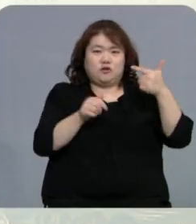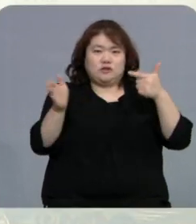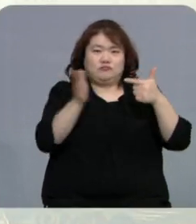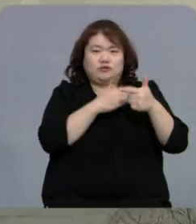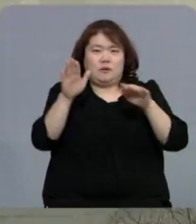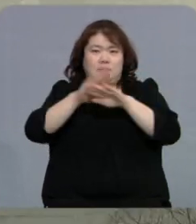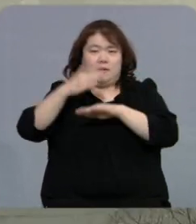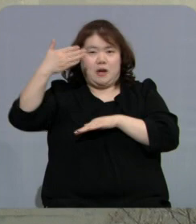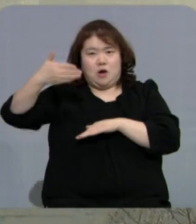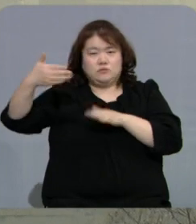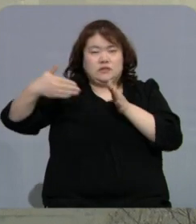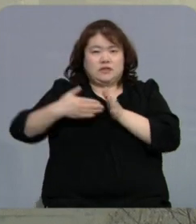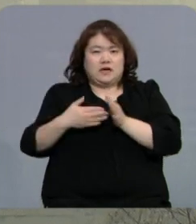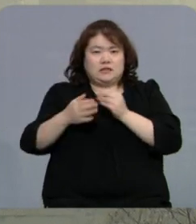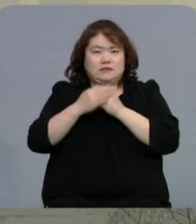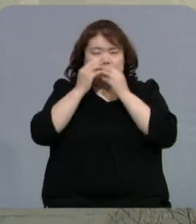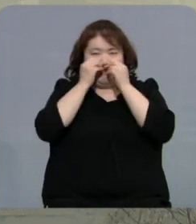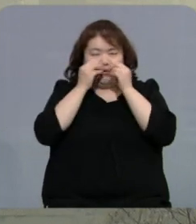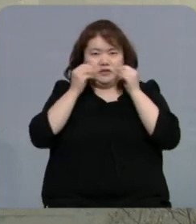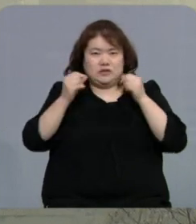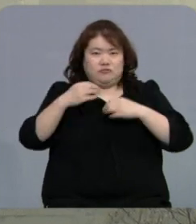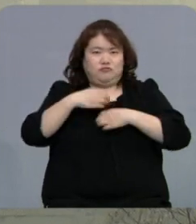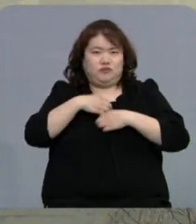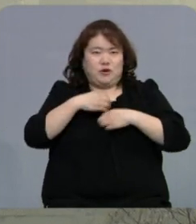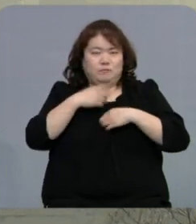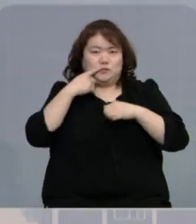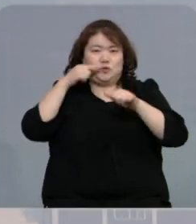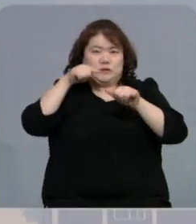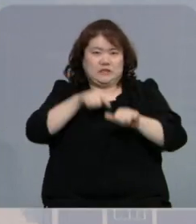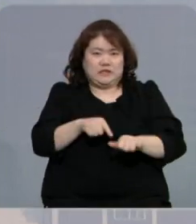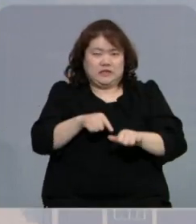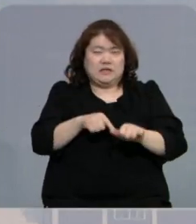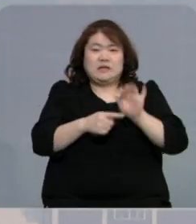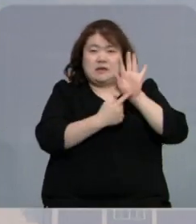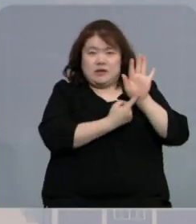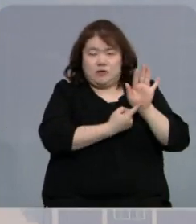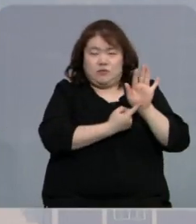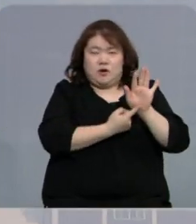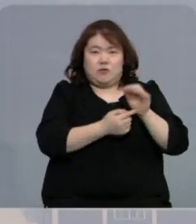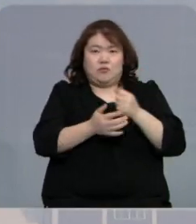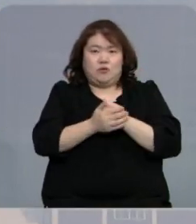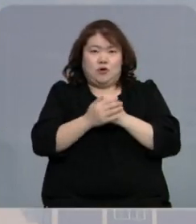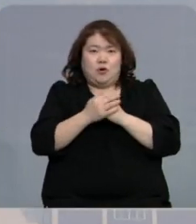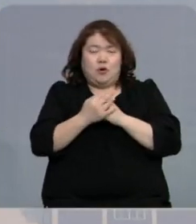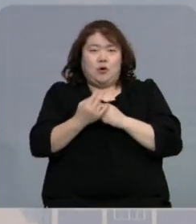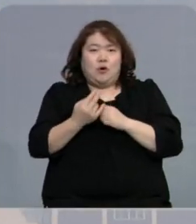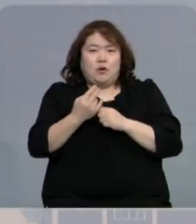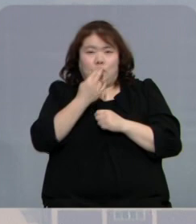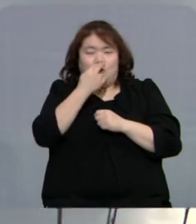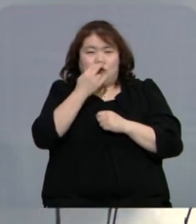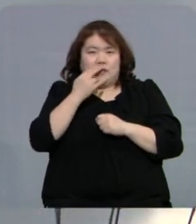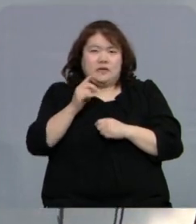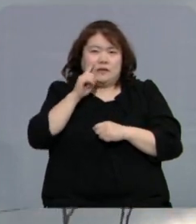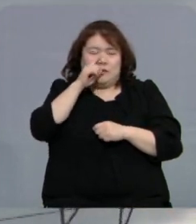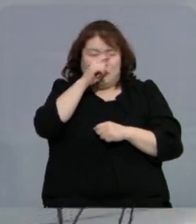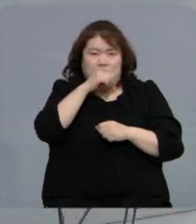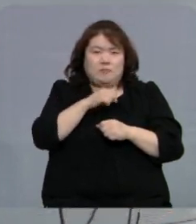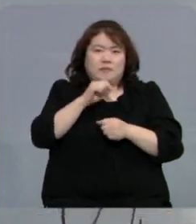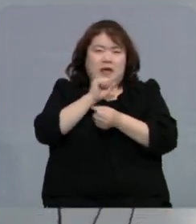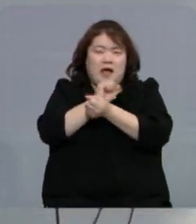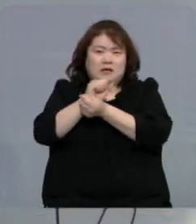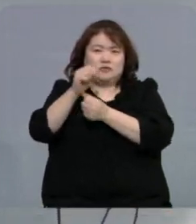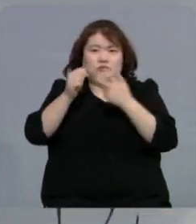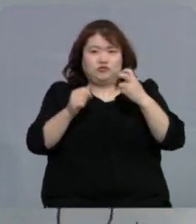밤 9시까지 미세먼지 비상 저감 조치 발령을 예고하고 대기오염물질 배출사업장